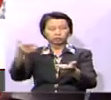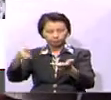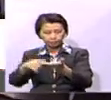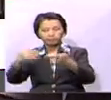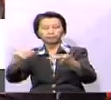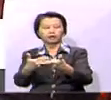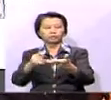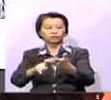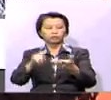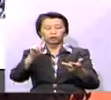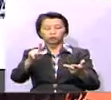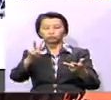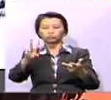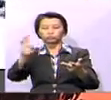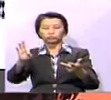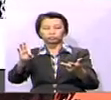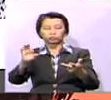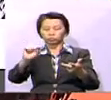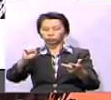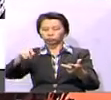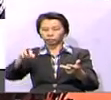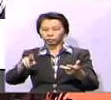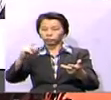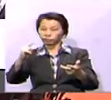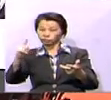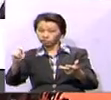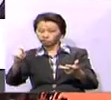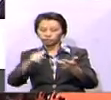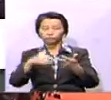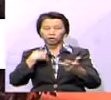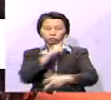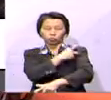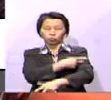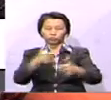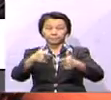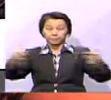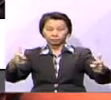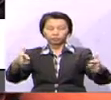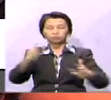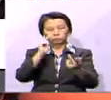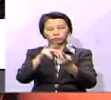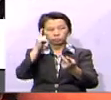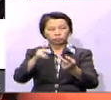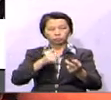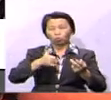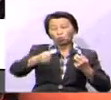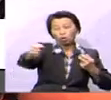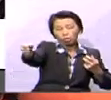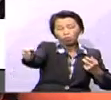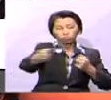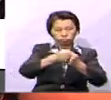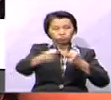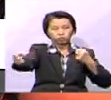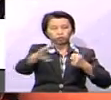iaitu 1290 Super Duke GT yang mempunyai kuasa besar sesuai untuk perjalanan jarak jauh